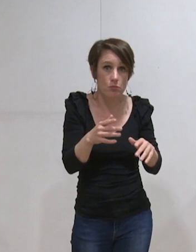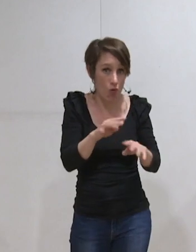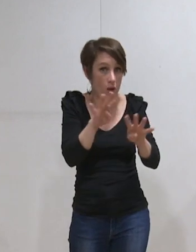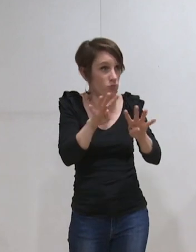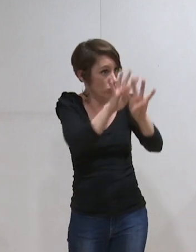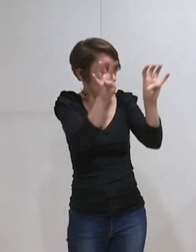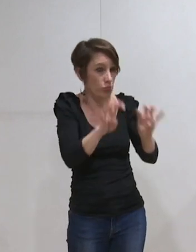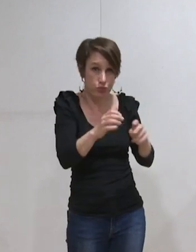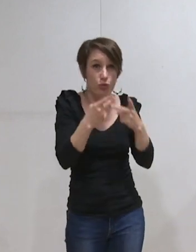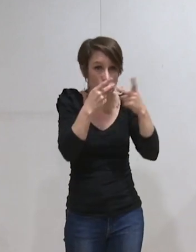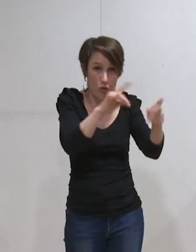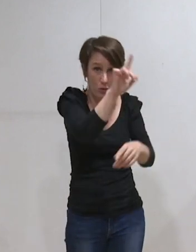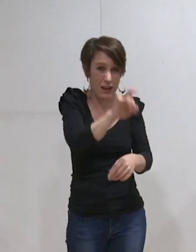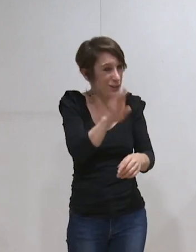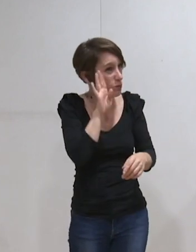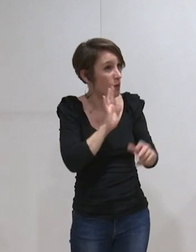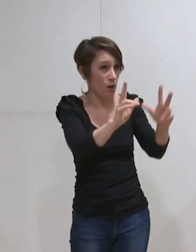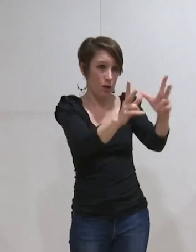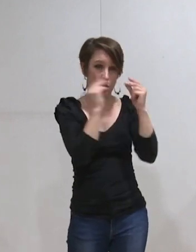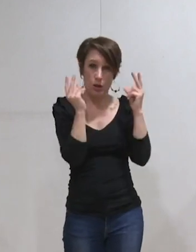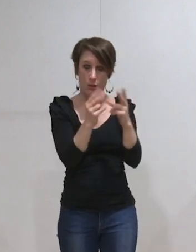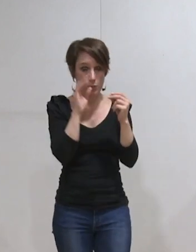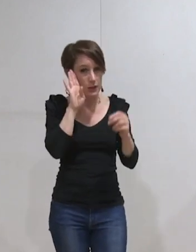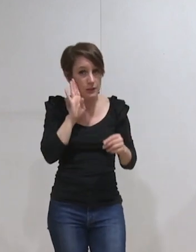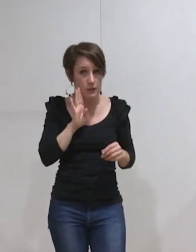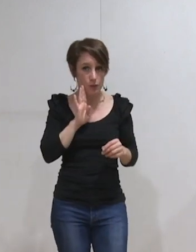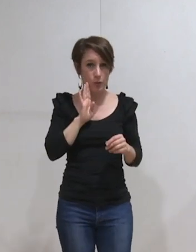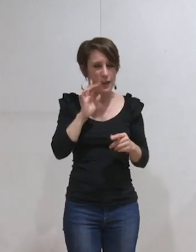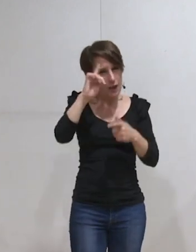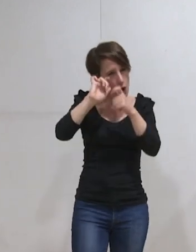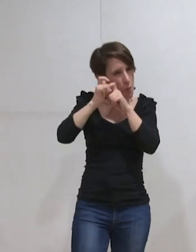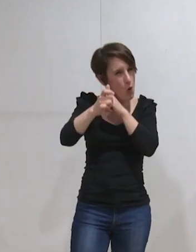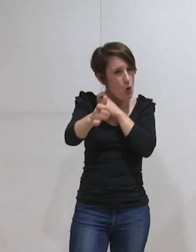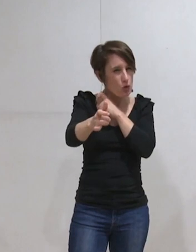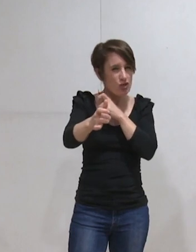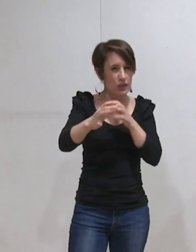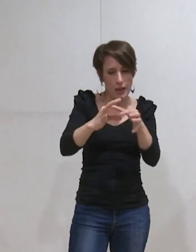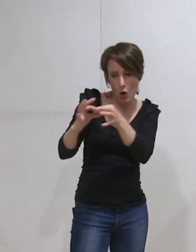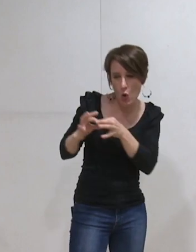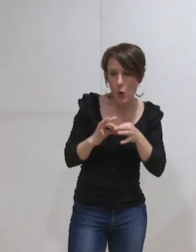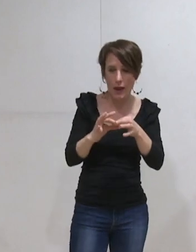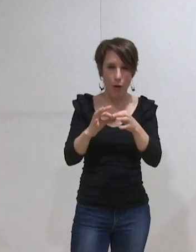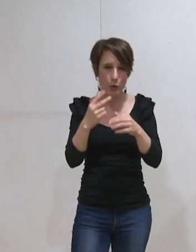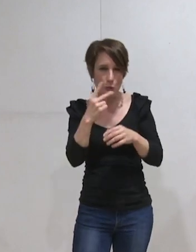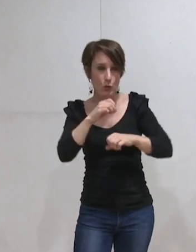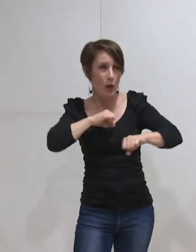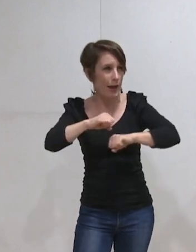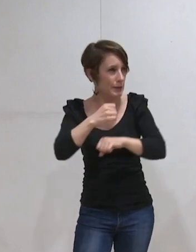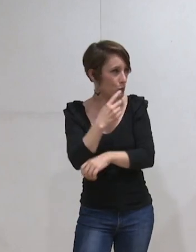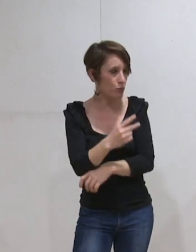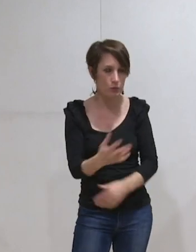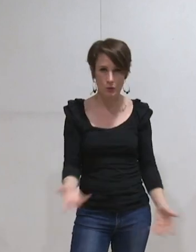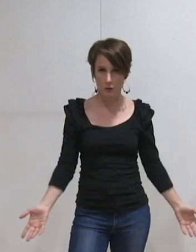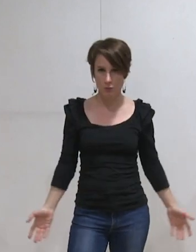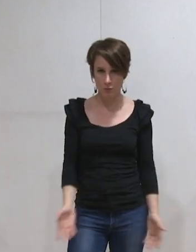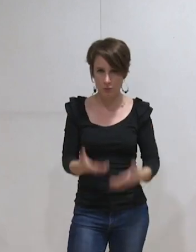l'expliquiez euh de nous expliquer la cette fameuse logique de cohérence qui guide votre action vous vouliez